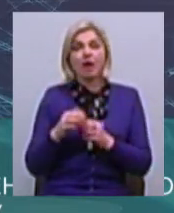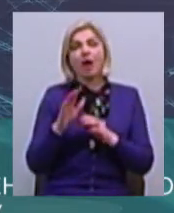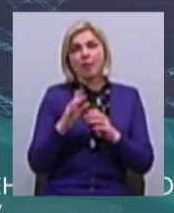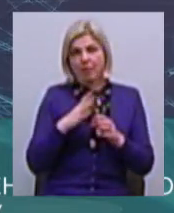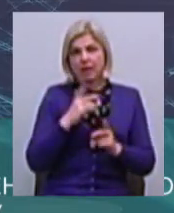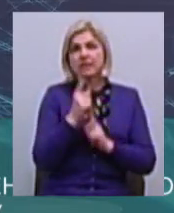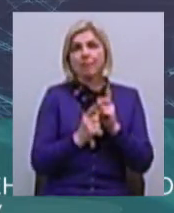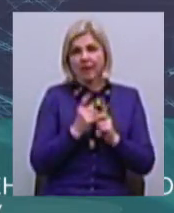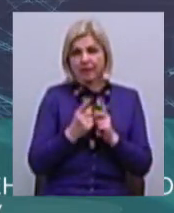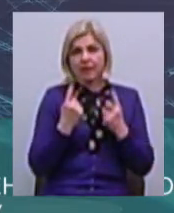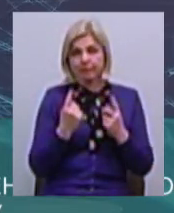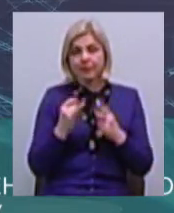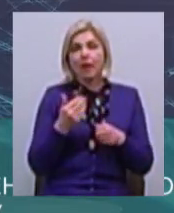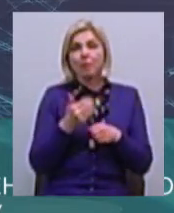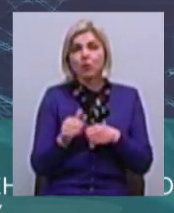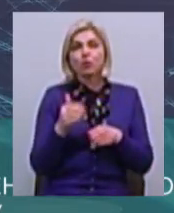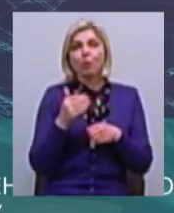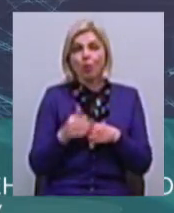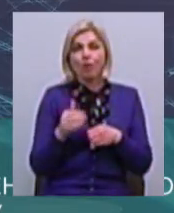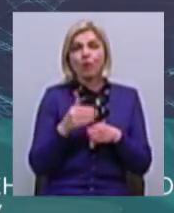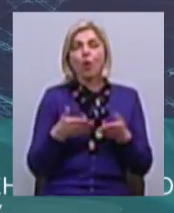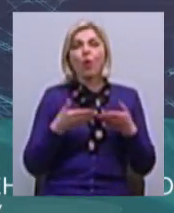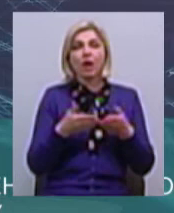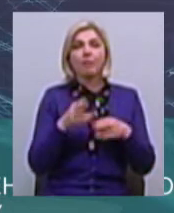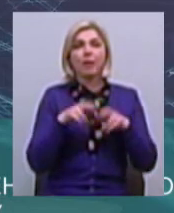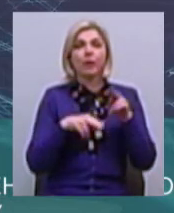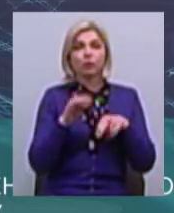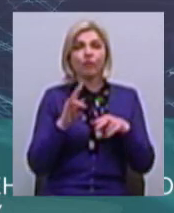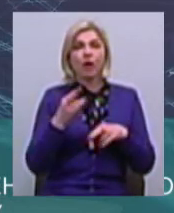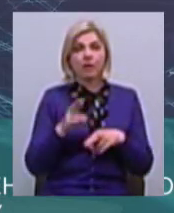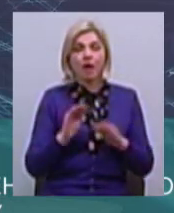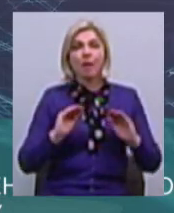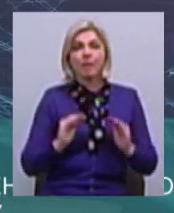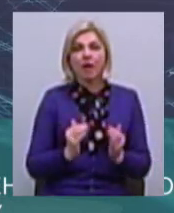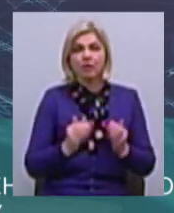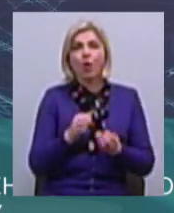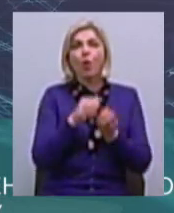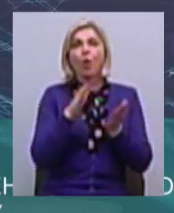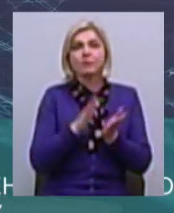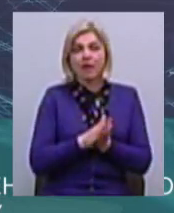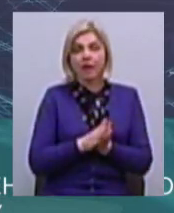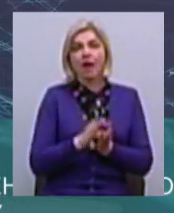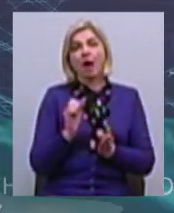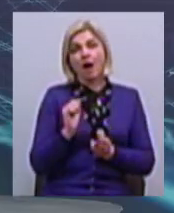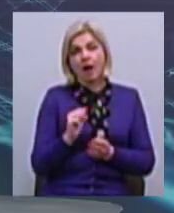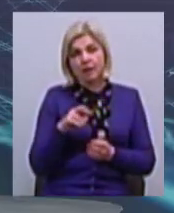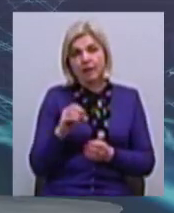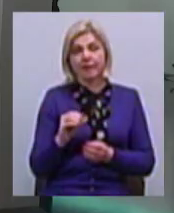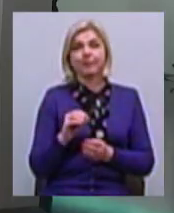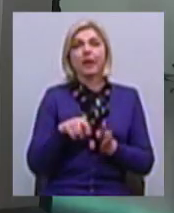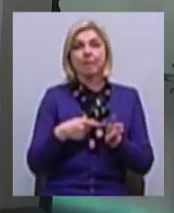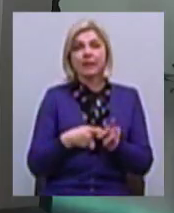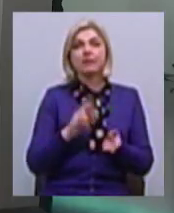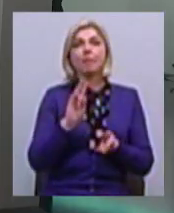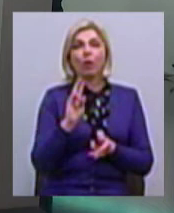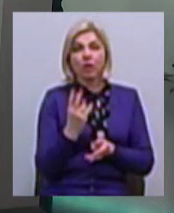і поступово кораблебудування зменшувалося, обсяги зменшувалося, але місто